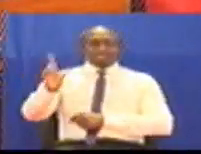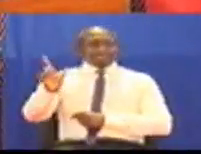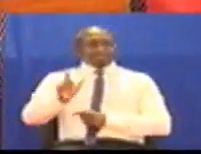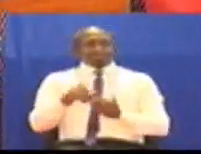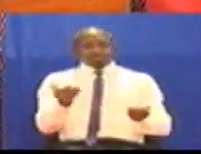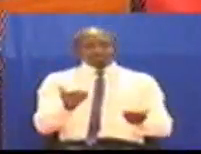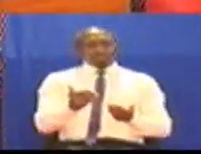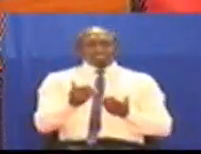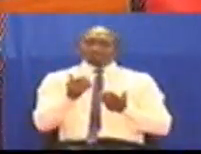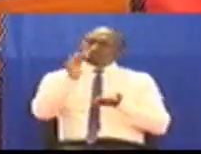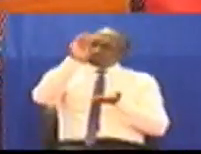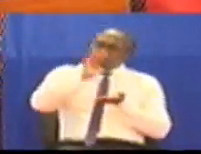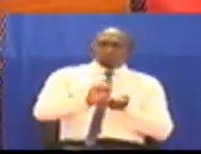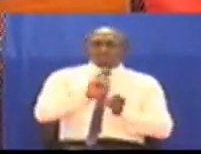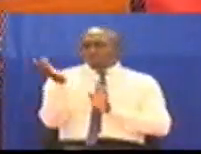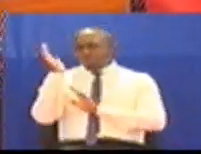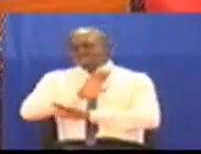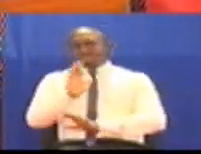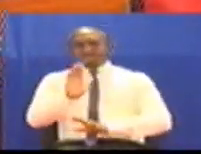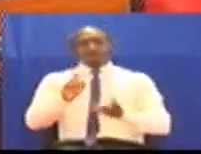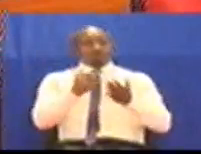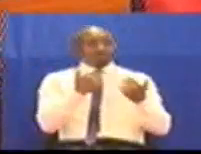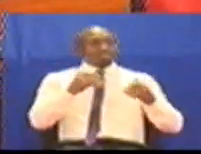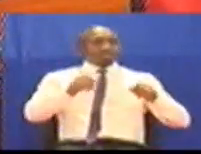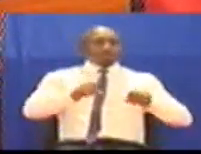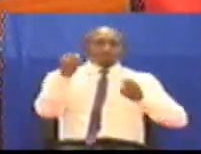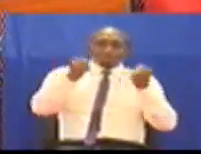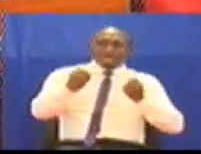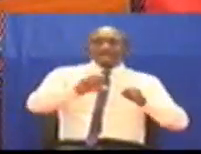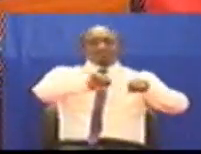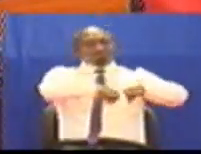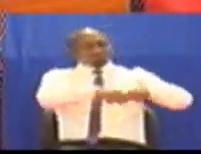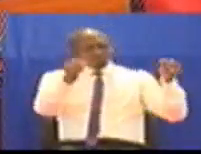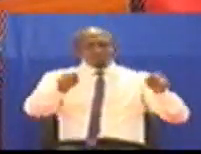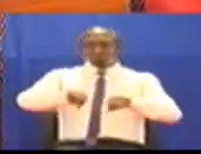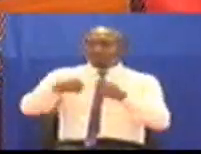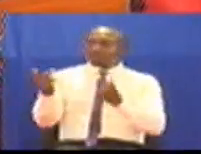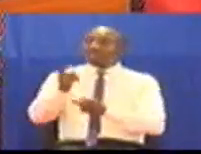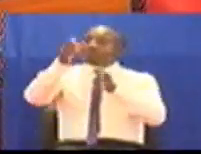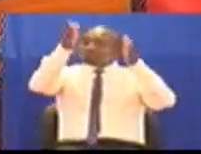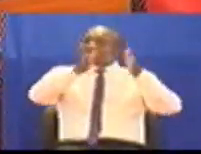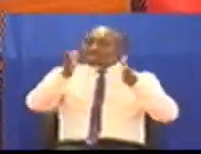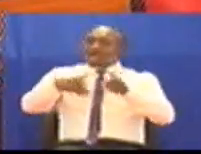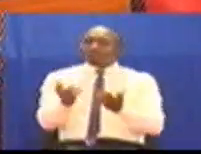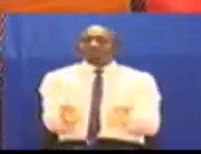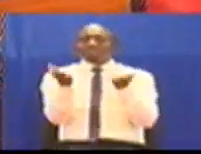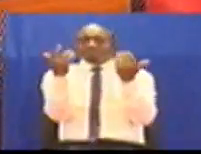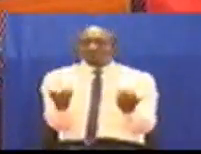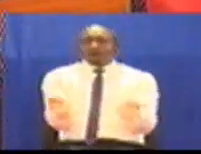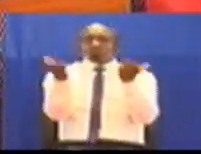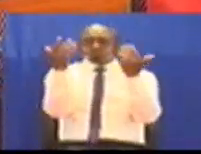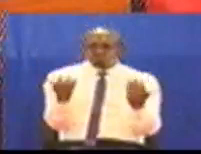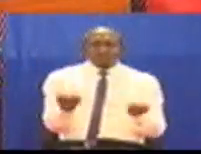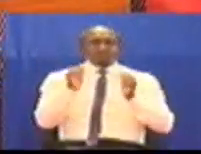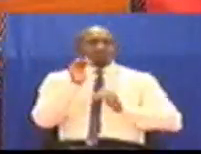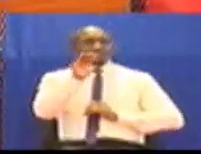kuyamaliza yote, basi yapunguzwe, yanaharibu sana magari pia, lakini binadamu pia wanarushwa sana wanaposafiri kwenye ile